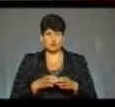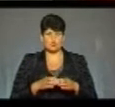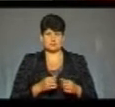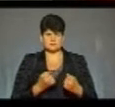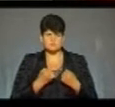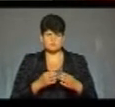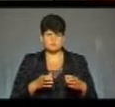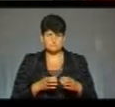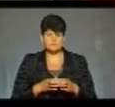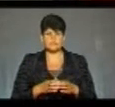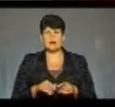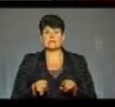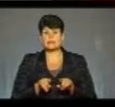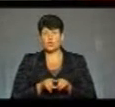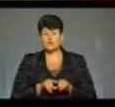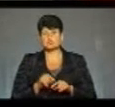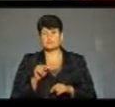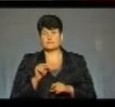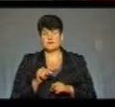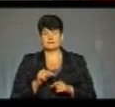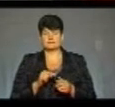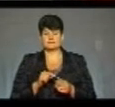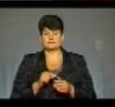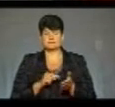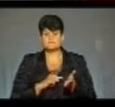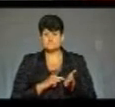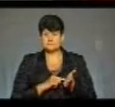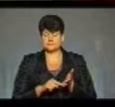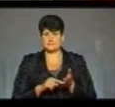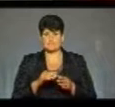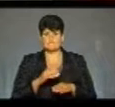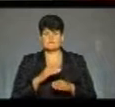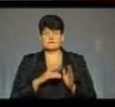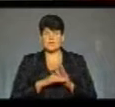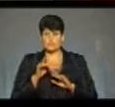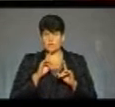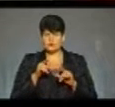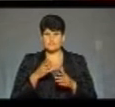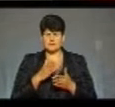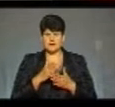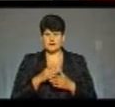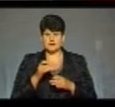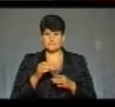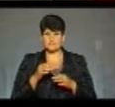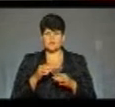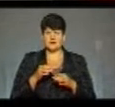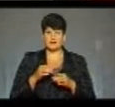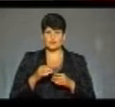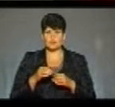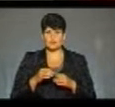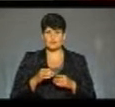безпеки. От. Ну і також він, скажімо, натякнув Верховній Раді так, на те, що він вже має досвід розпуску Верховної Ради, і він